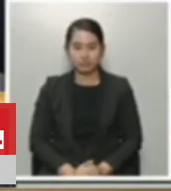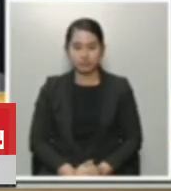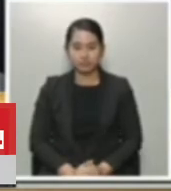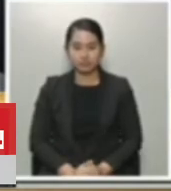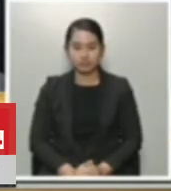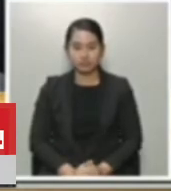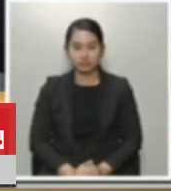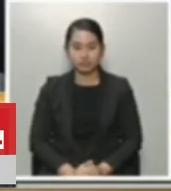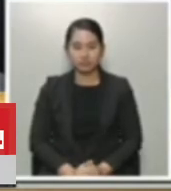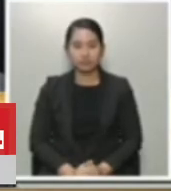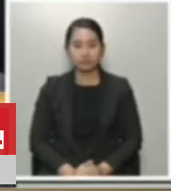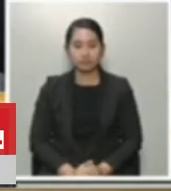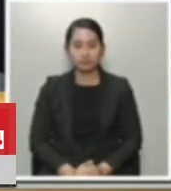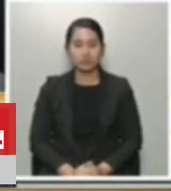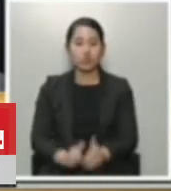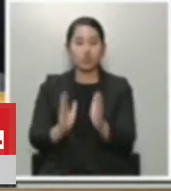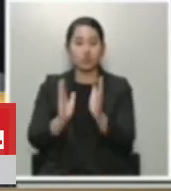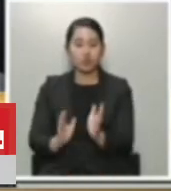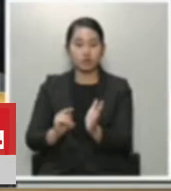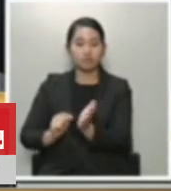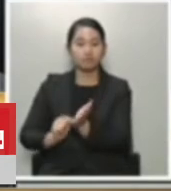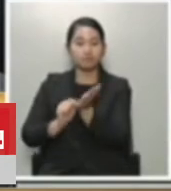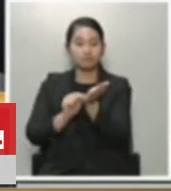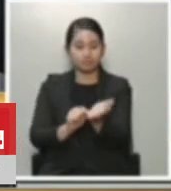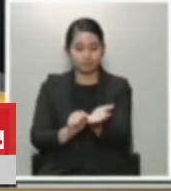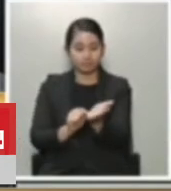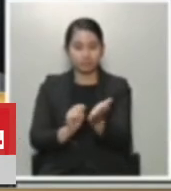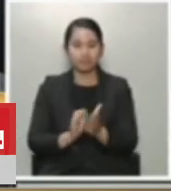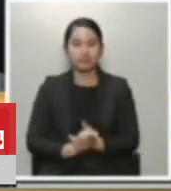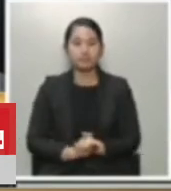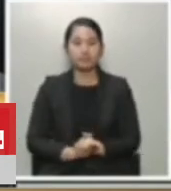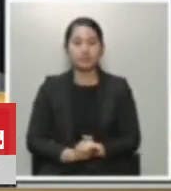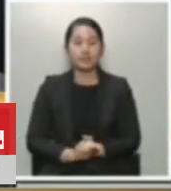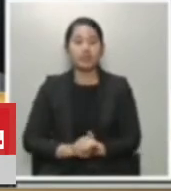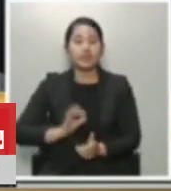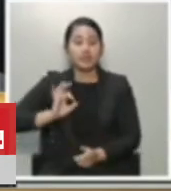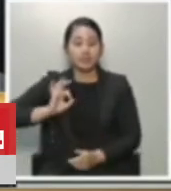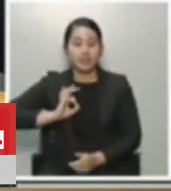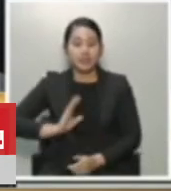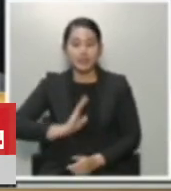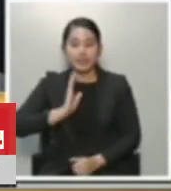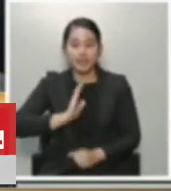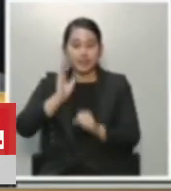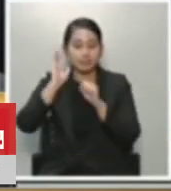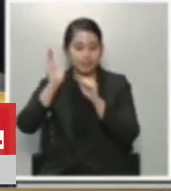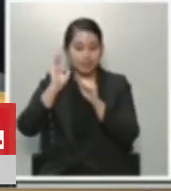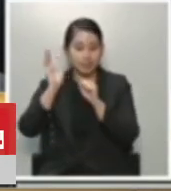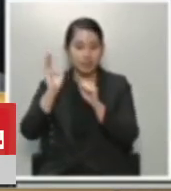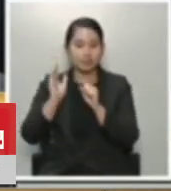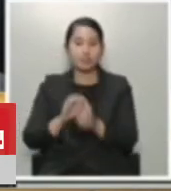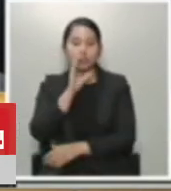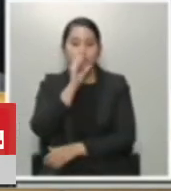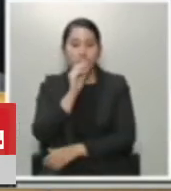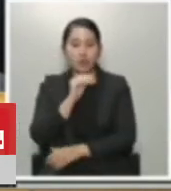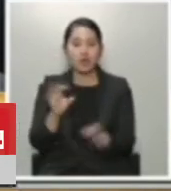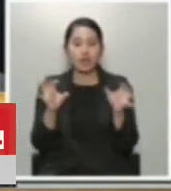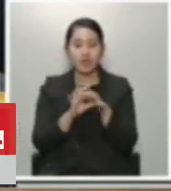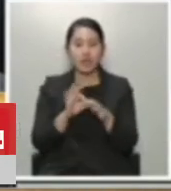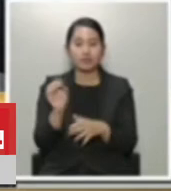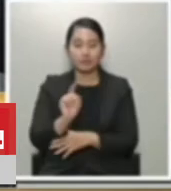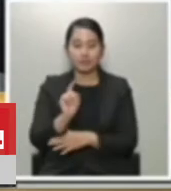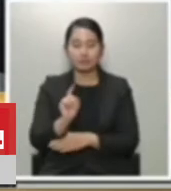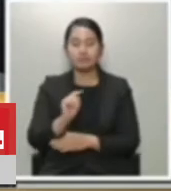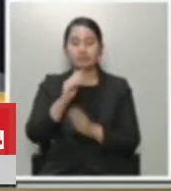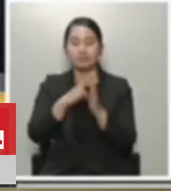ที่ผู้เสนอยตินะครับและท่านสมาชิกผู้ทรงเกียรติที่ได้อภิปรายไปในเบื้องต้นส่วนใหญ่ก็จะพูดถึงในเรื่องของม